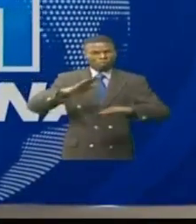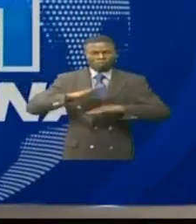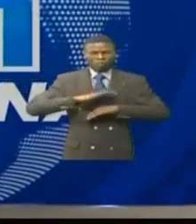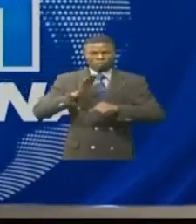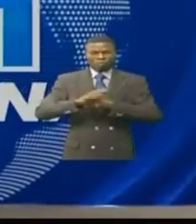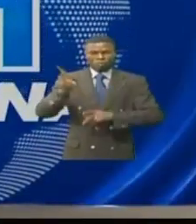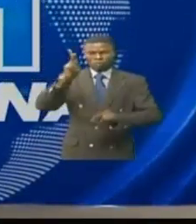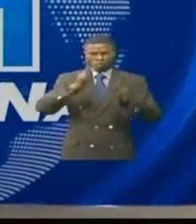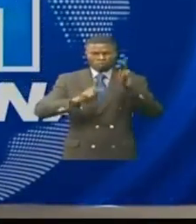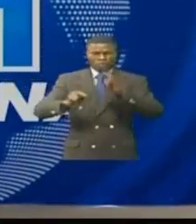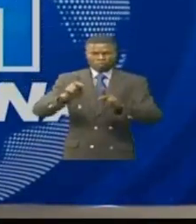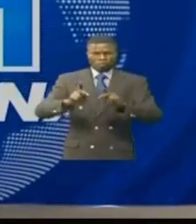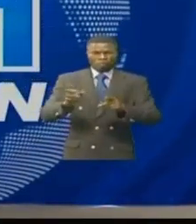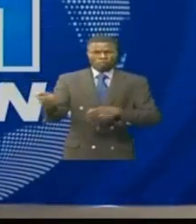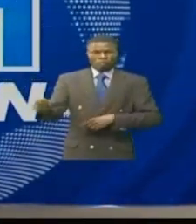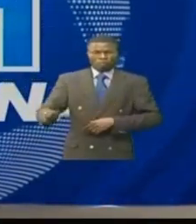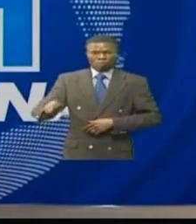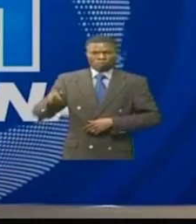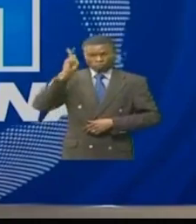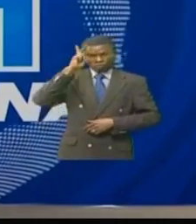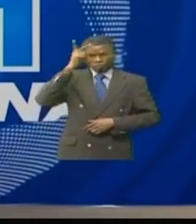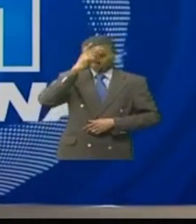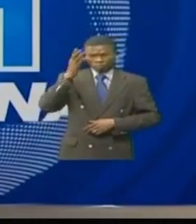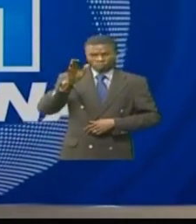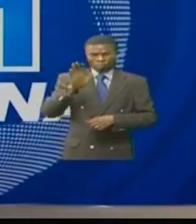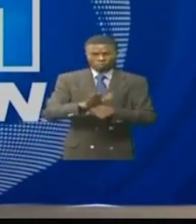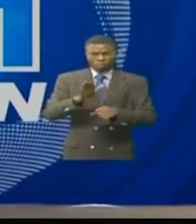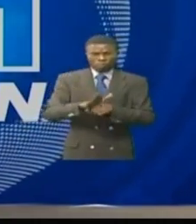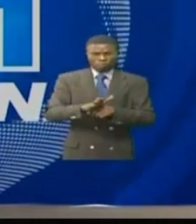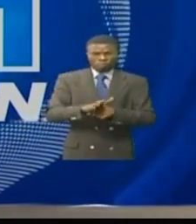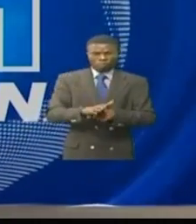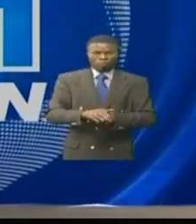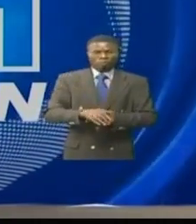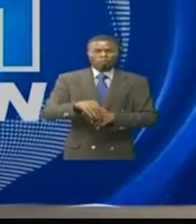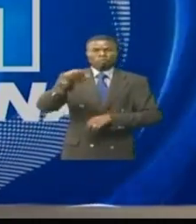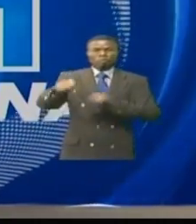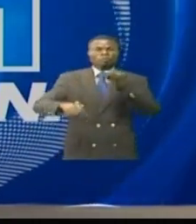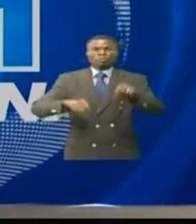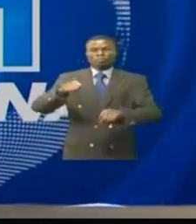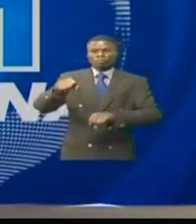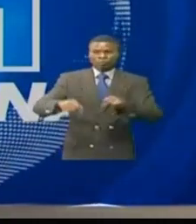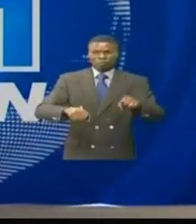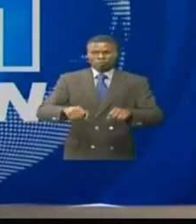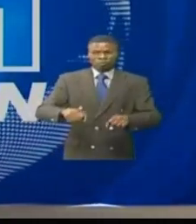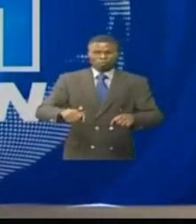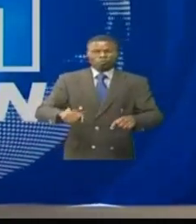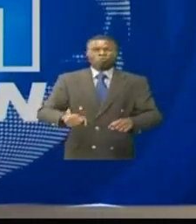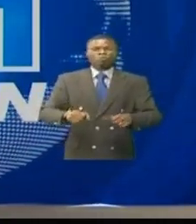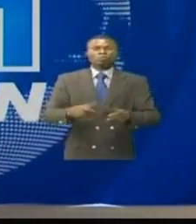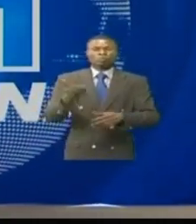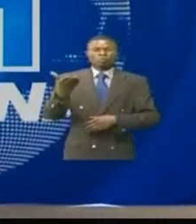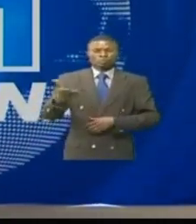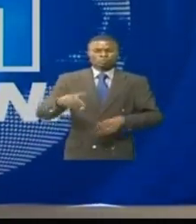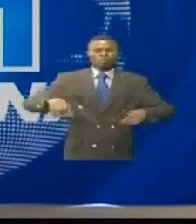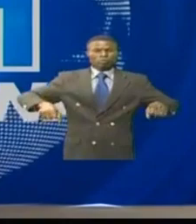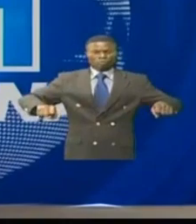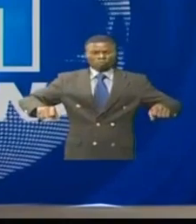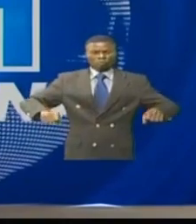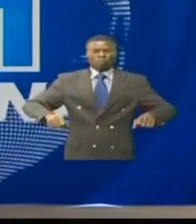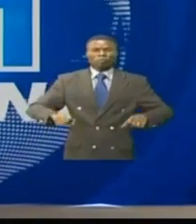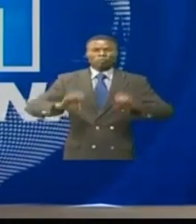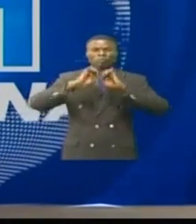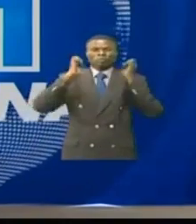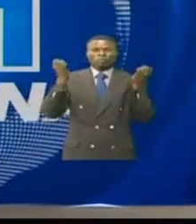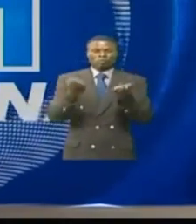la population du district de la Tchangou. Un lot des tricycles vient d'être mis en circulation par le président de